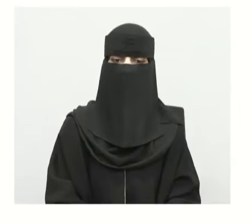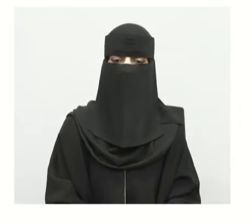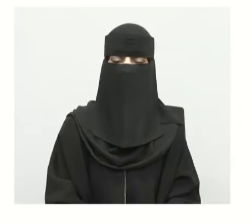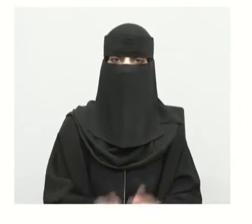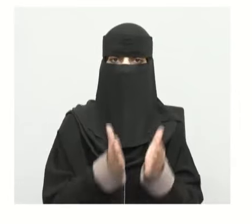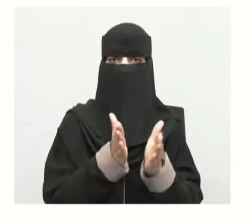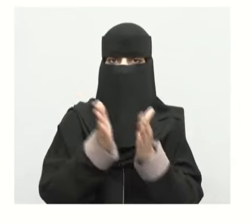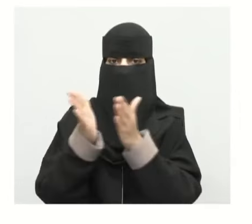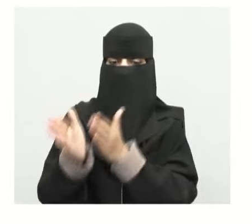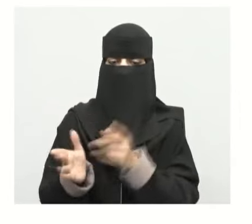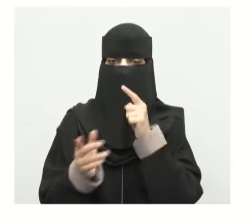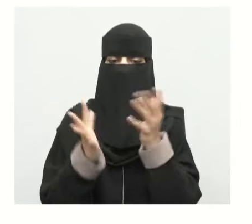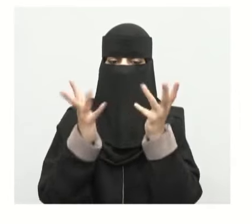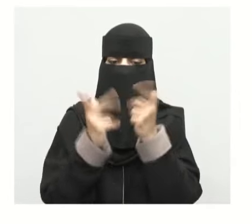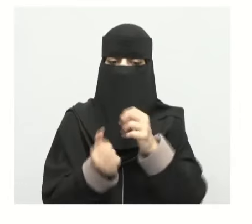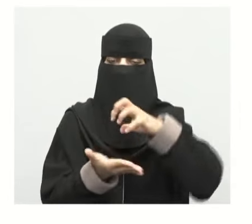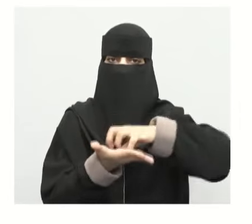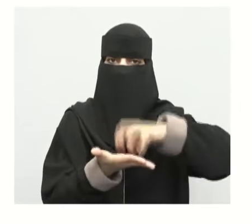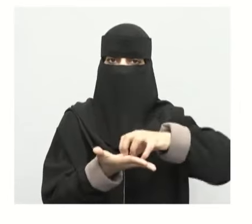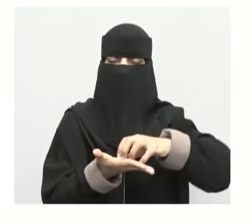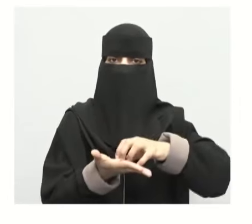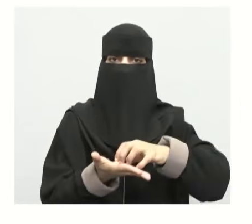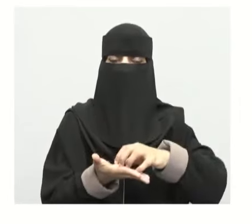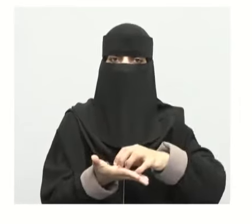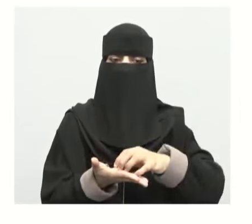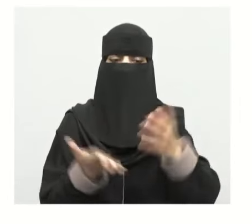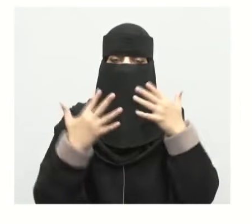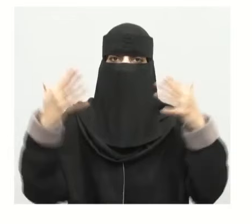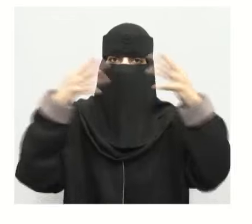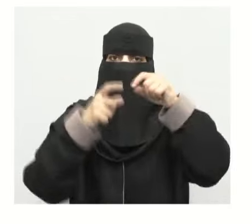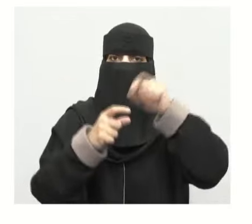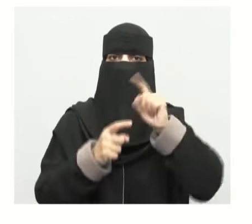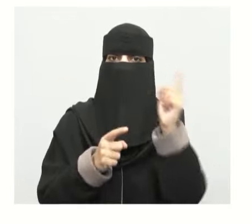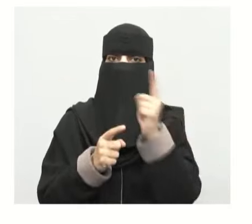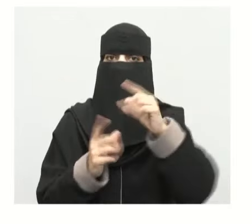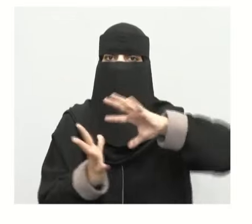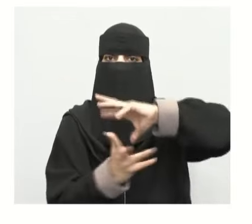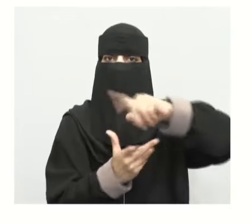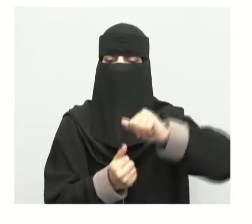القاسي عدد وعددي المناطق المناخيه في